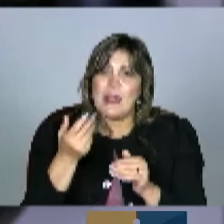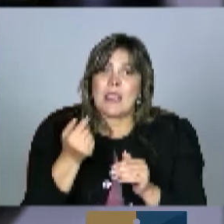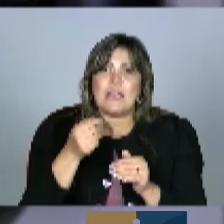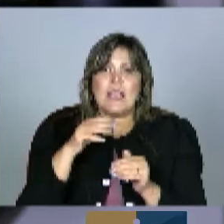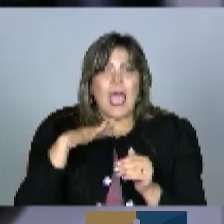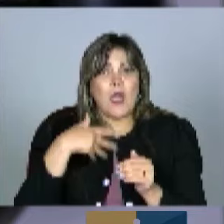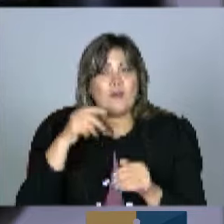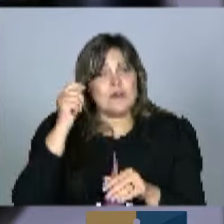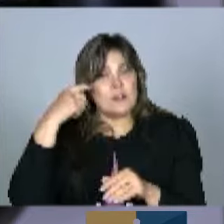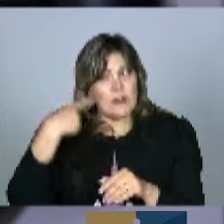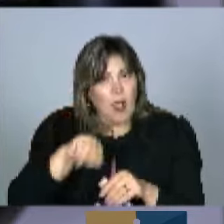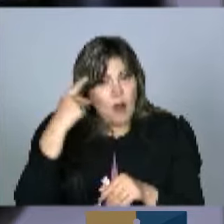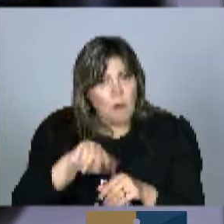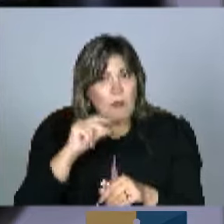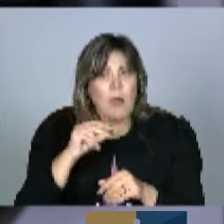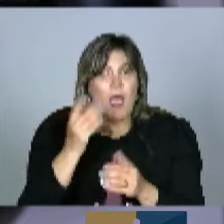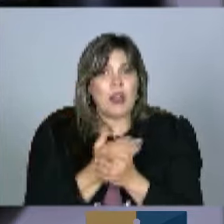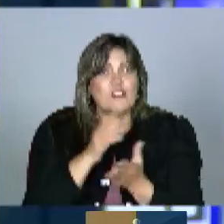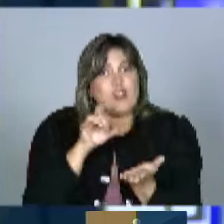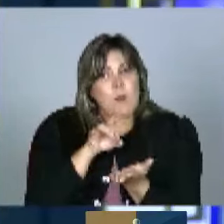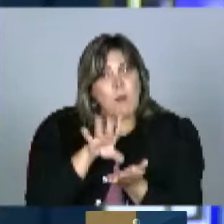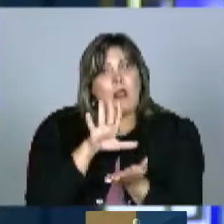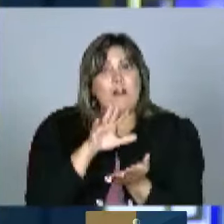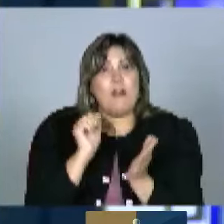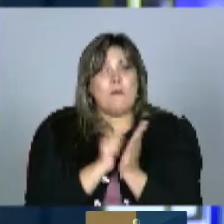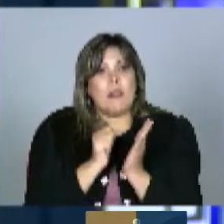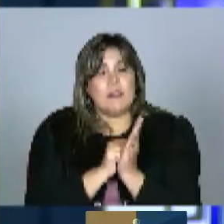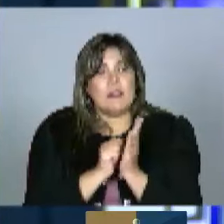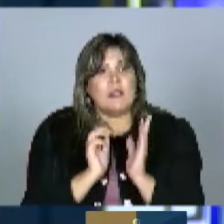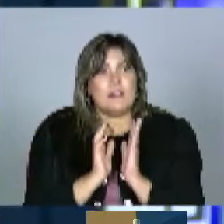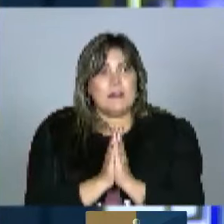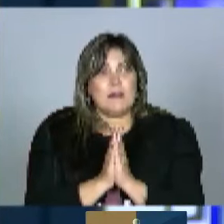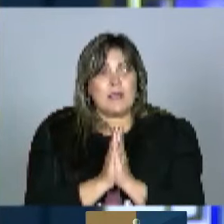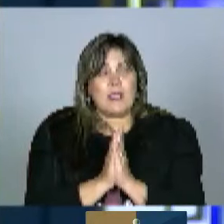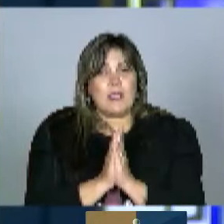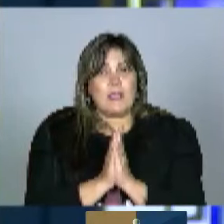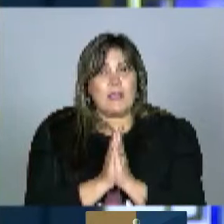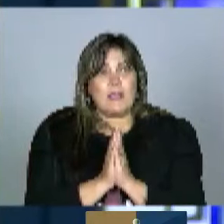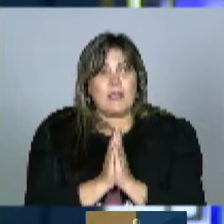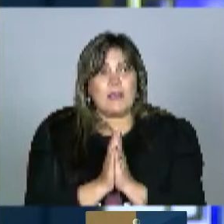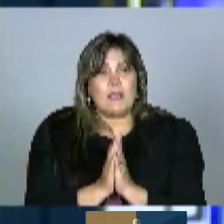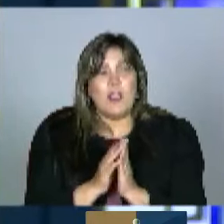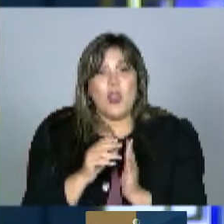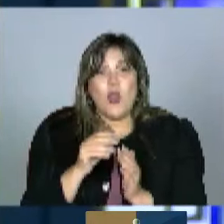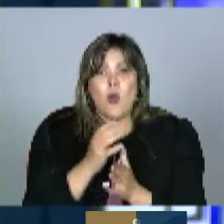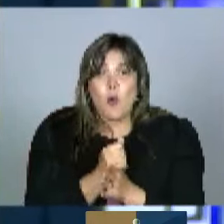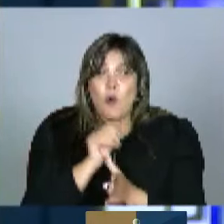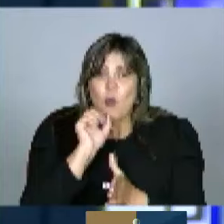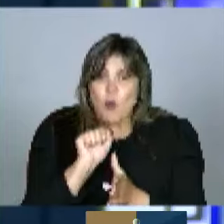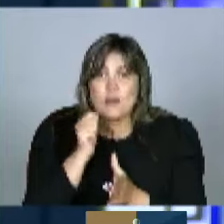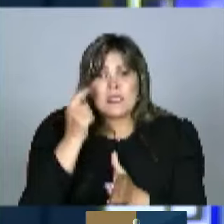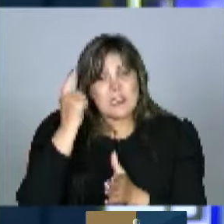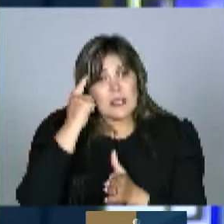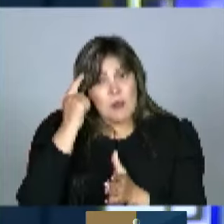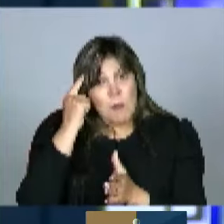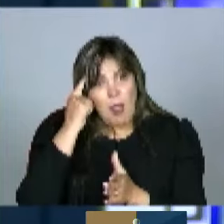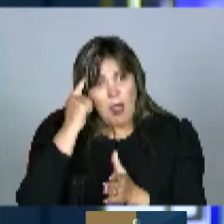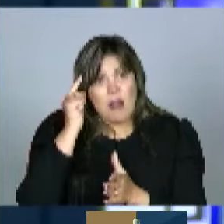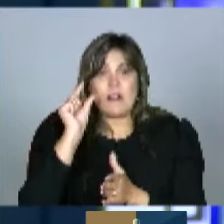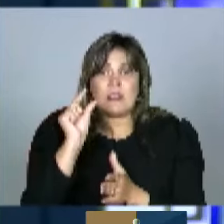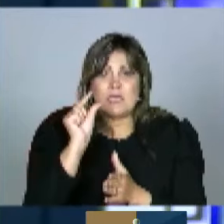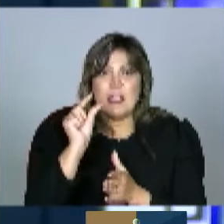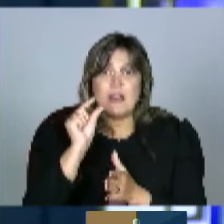يخرجوني من الشقه تمام زوجك مريض ذهنيا فعلا ما بيميز الناس ما لا لا لا